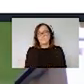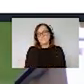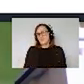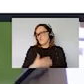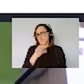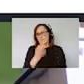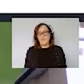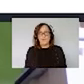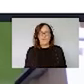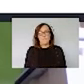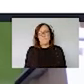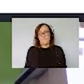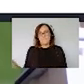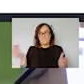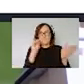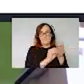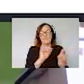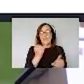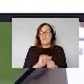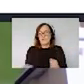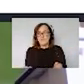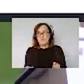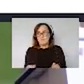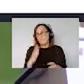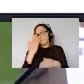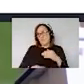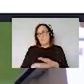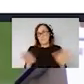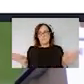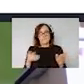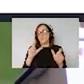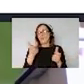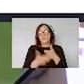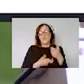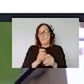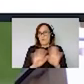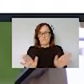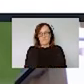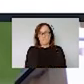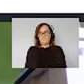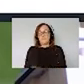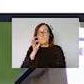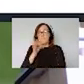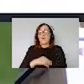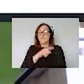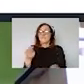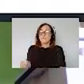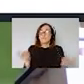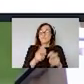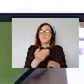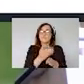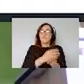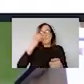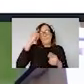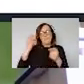dziwne, pojawia się moje pytanie, jak jest i drodzy Państwo, to jest koniec, to jest wszystko, co zrobiłam, to, co Państwo stworzyliście, czyli mapa myśli